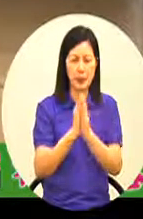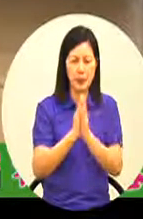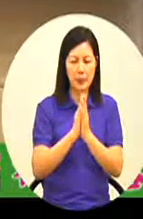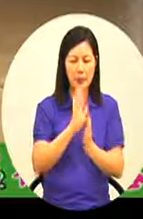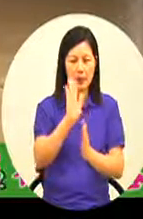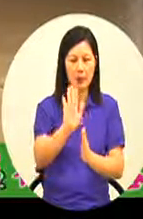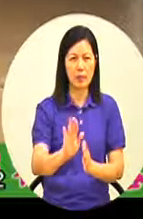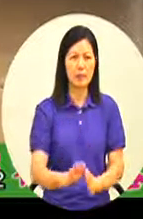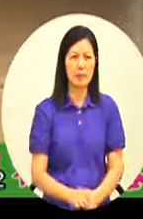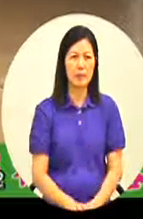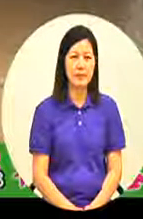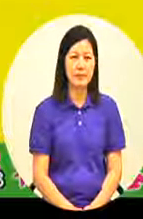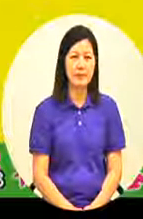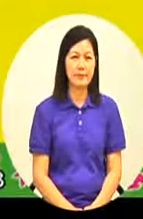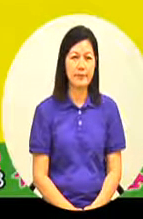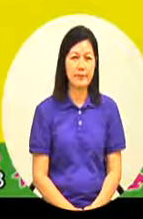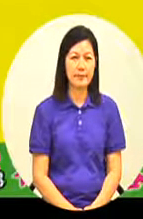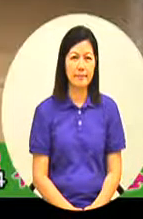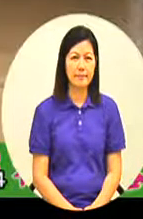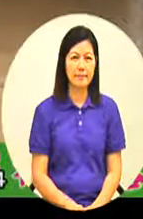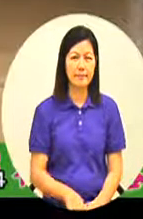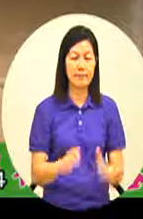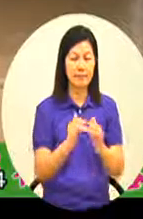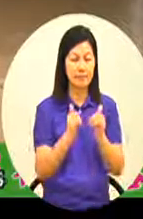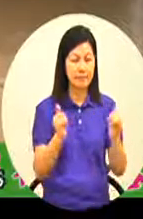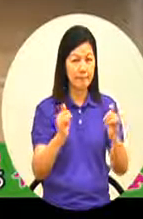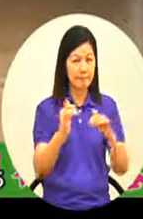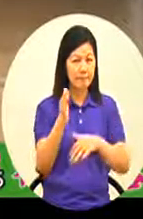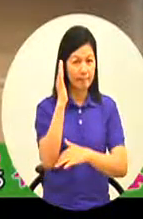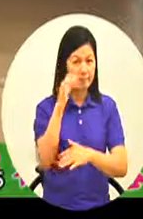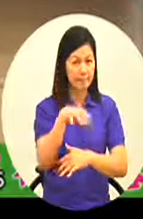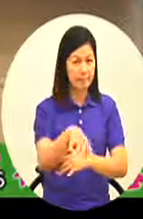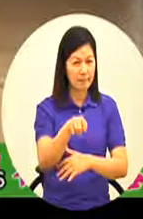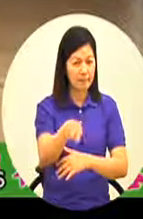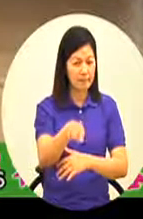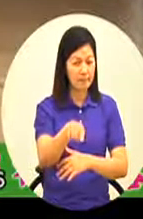礼。这我们民政局，你有什么样的？